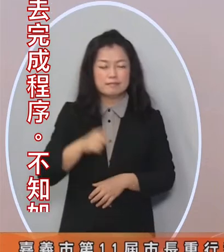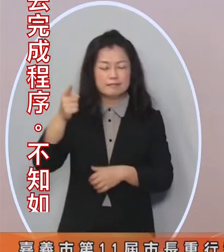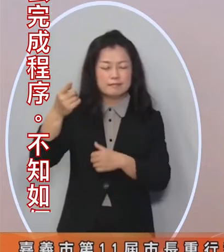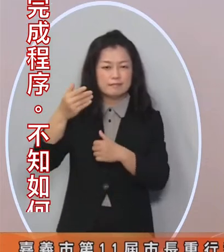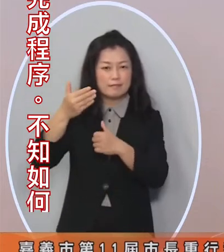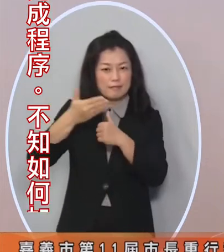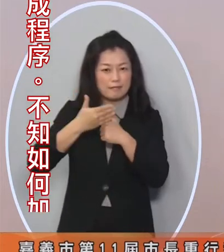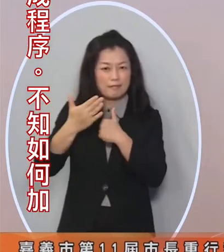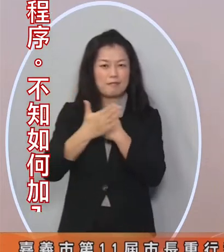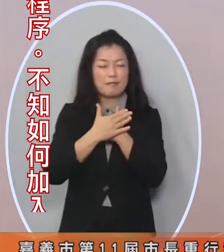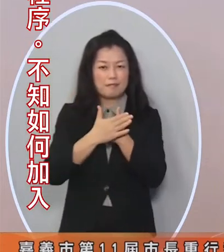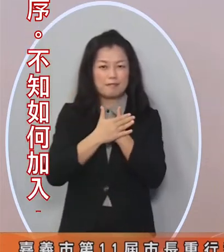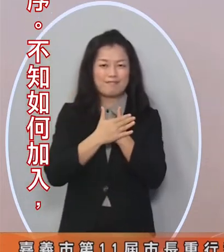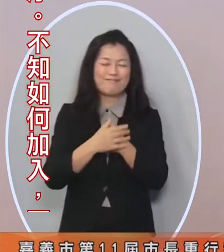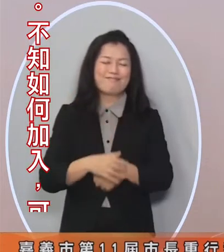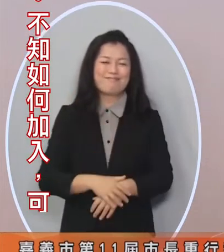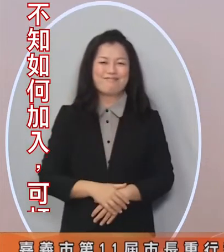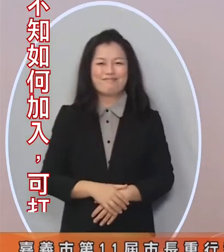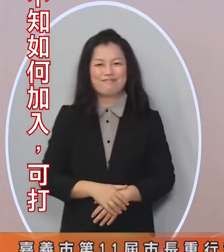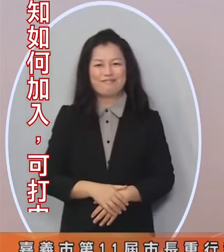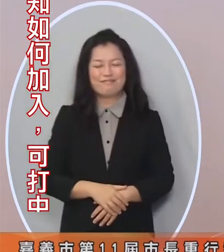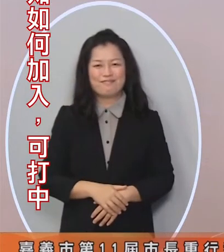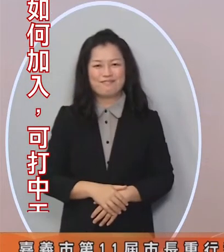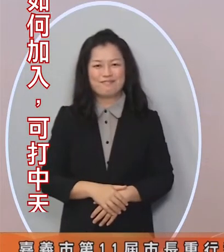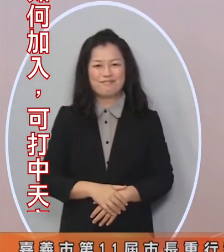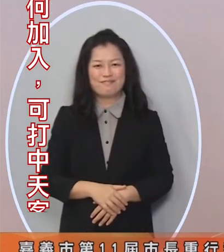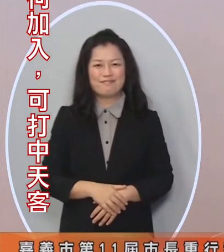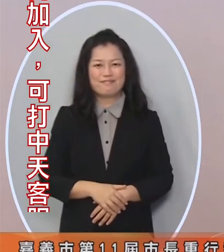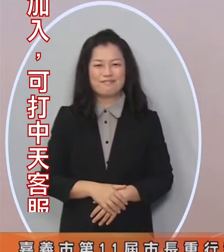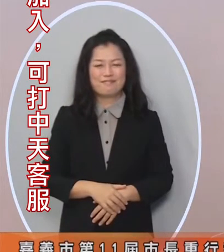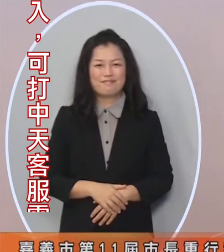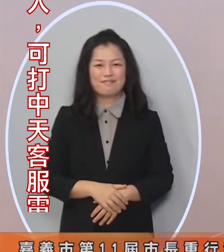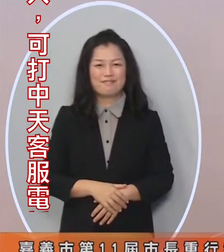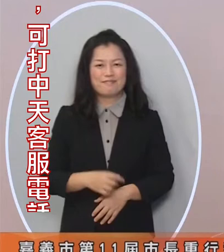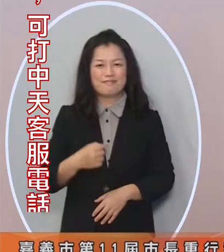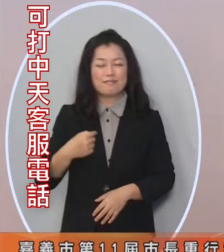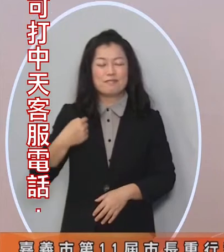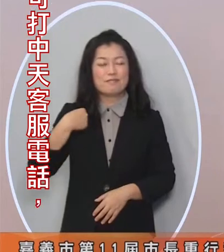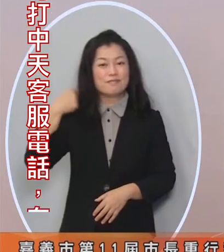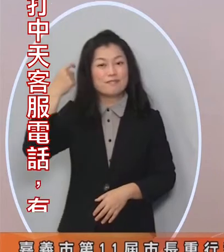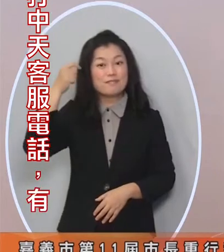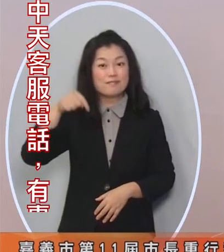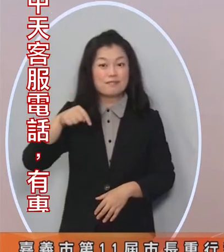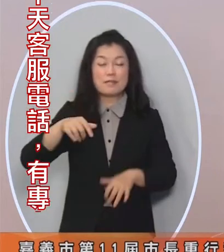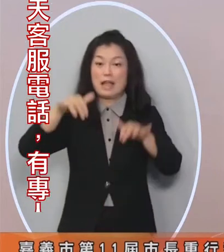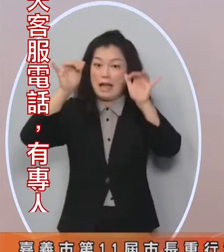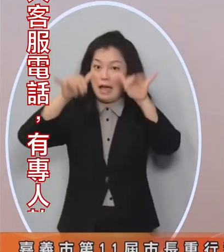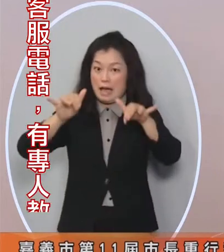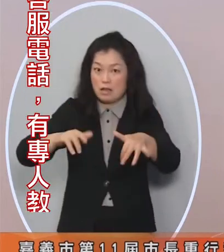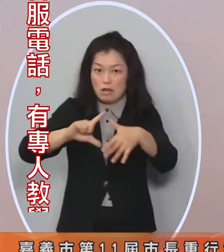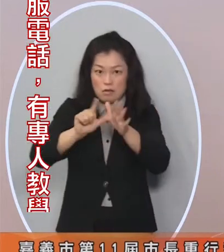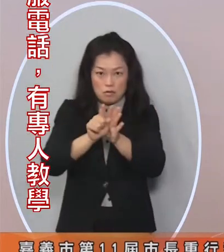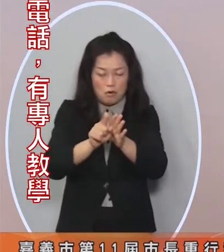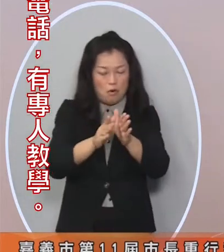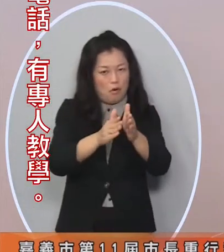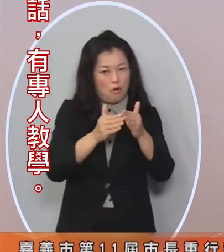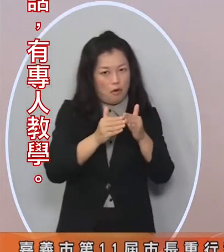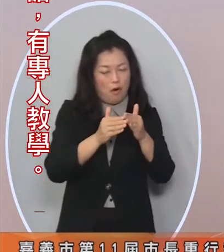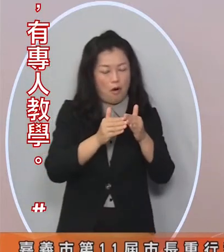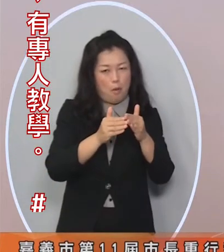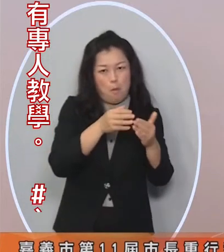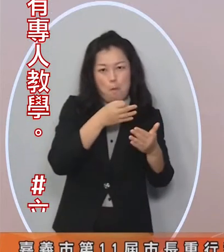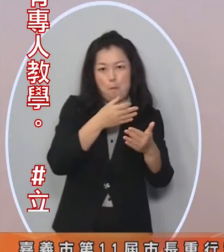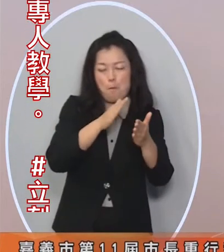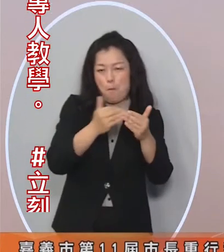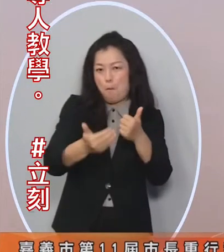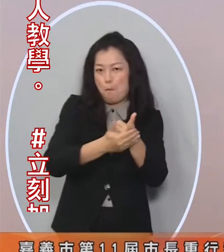接牛来牛哦，我想这就是我们要在下雨天的时候我们要储备，也就是我们在这个时刻